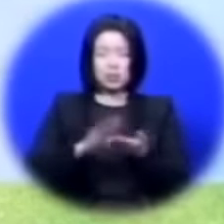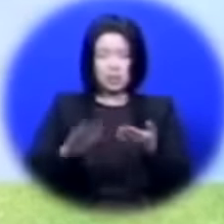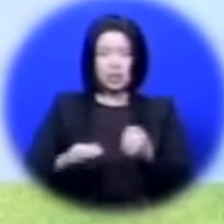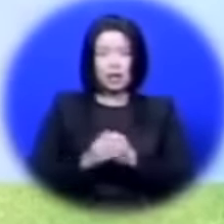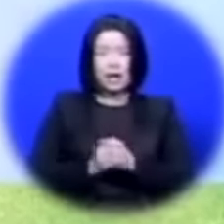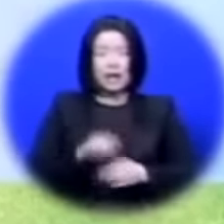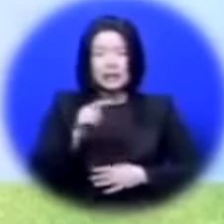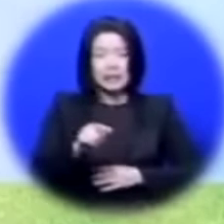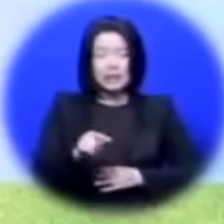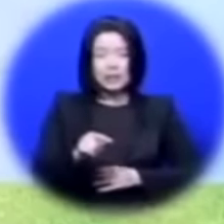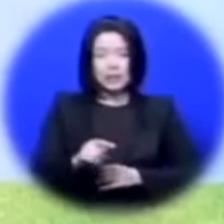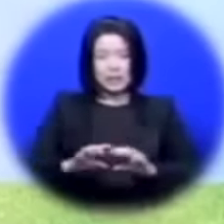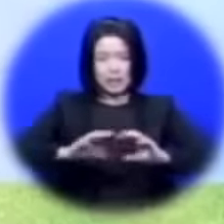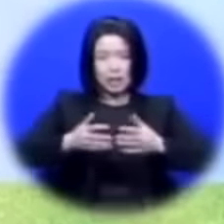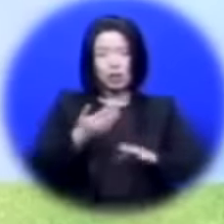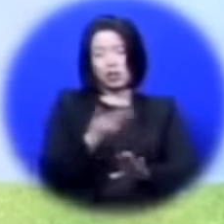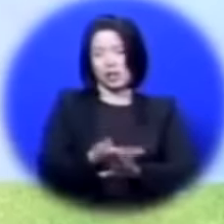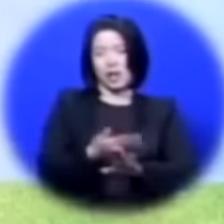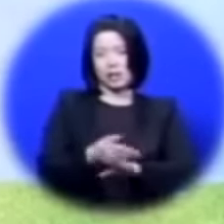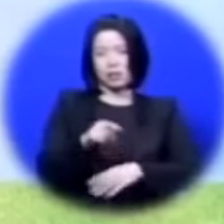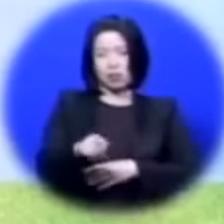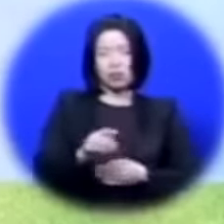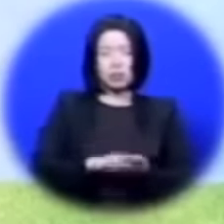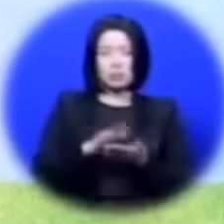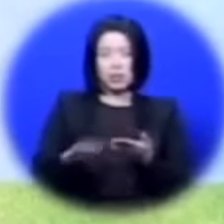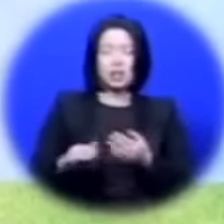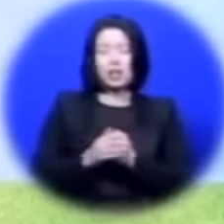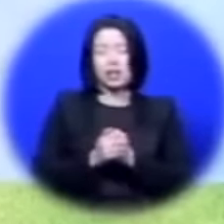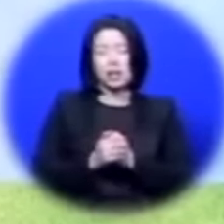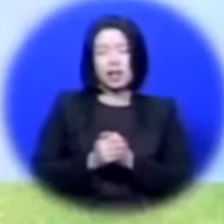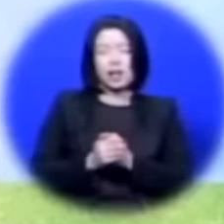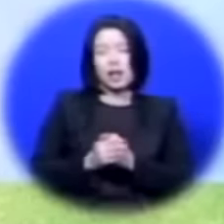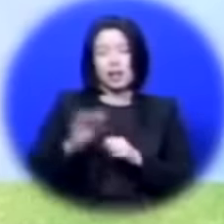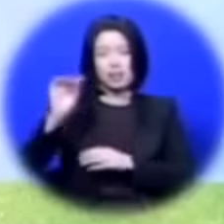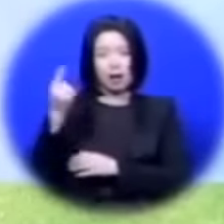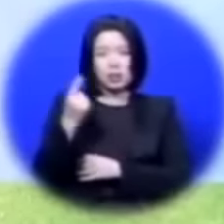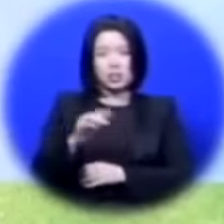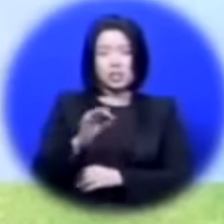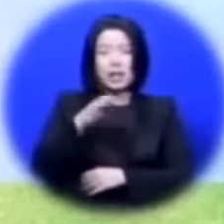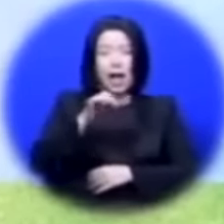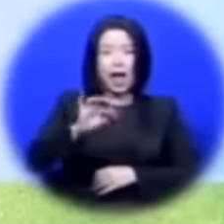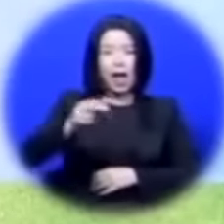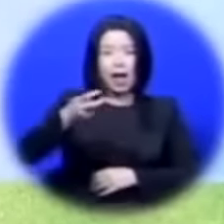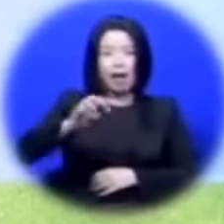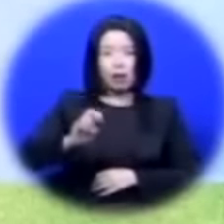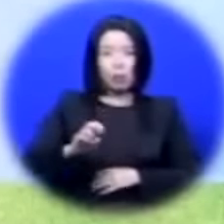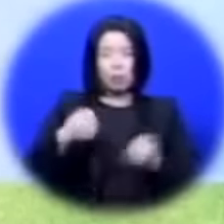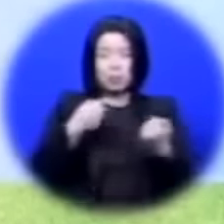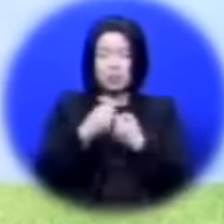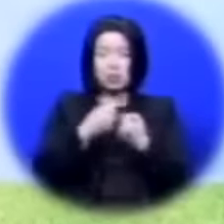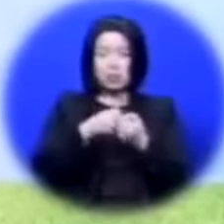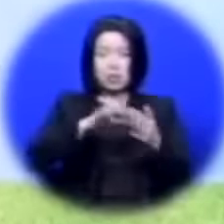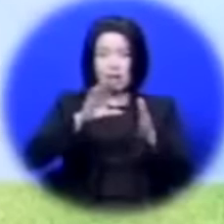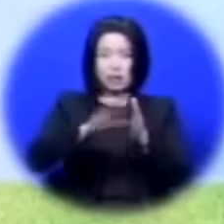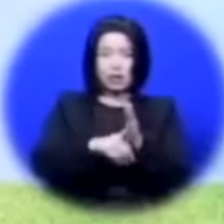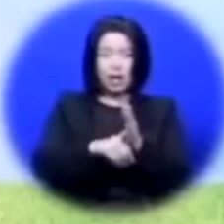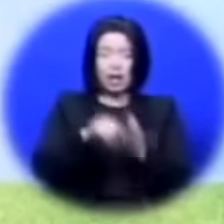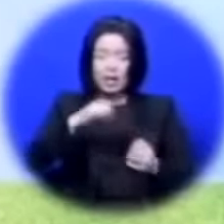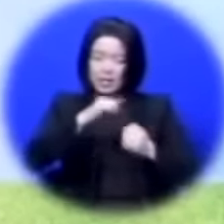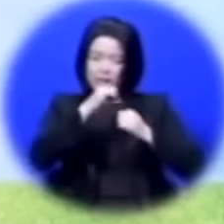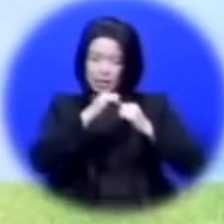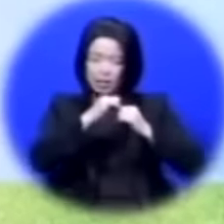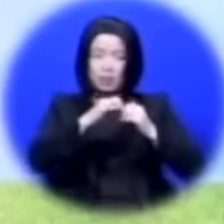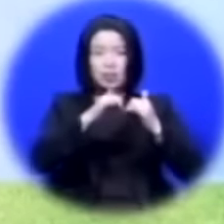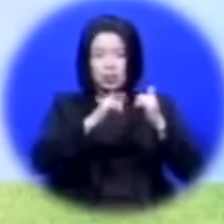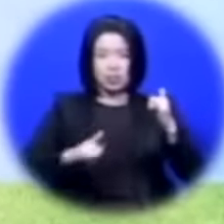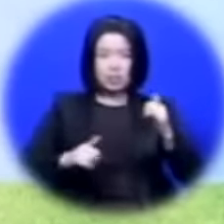그 상과 다른 것입니다 다윗이 애동과의 전쟁에서 그 역사적인 승리를 거두기